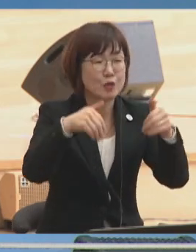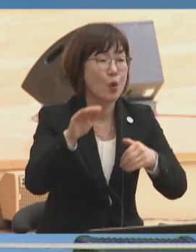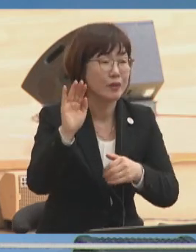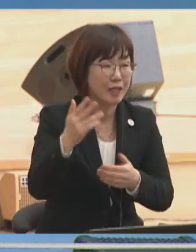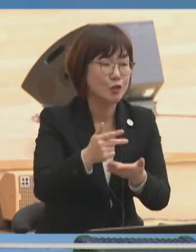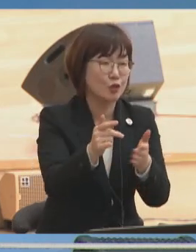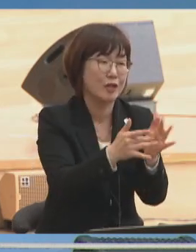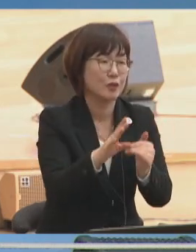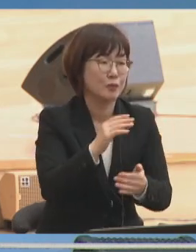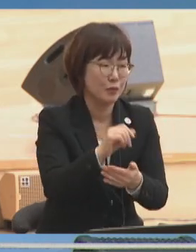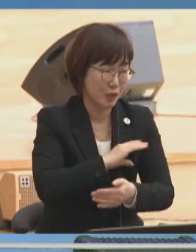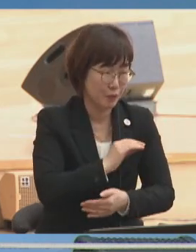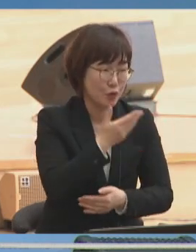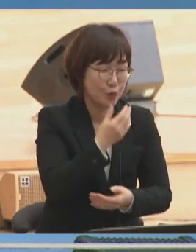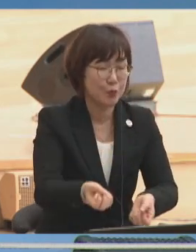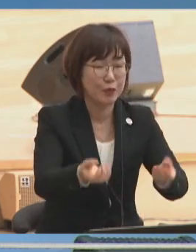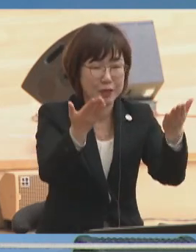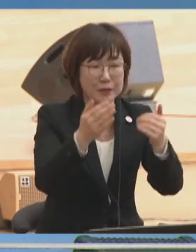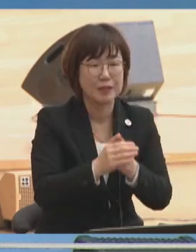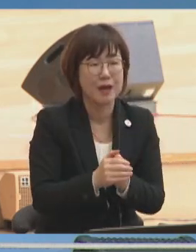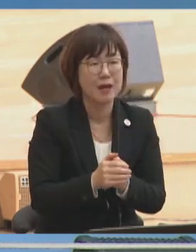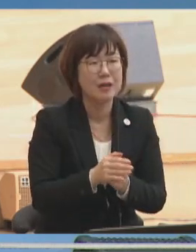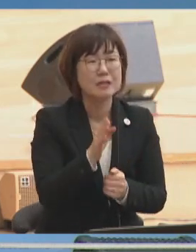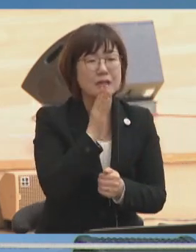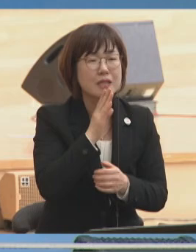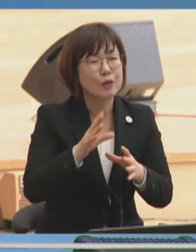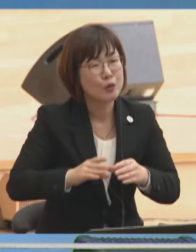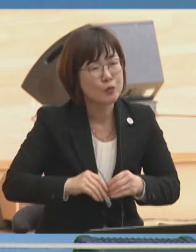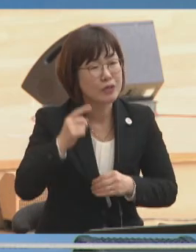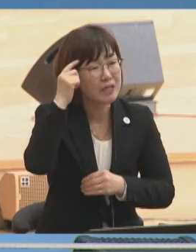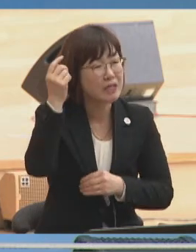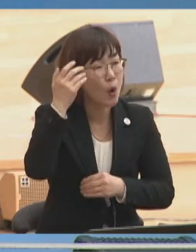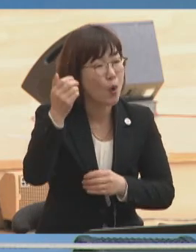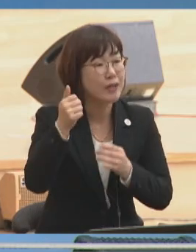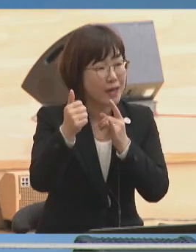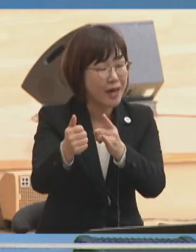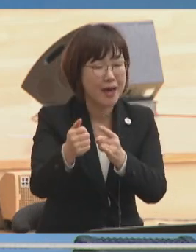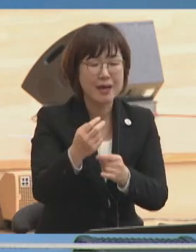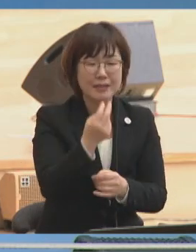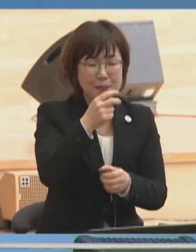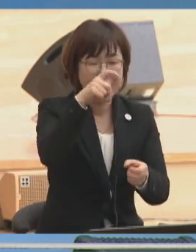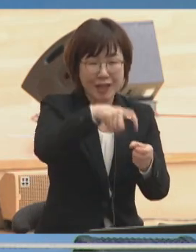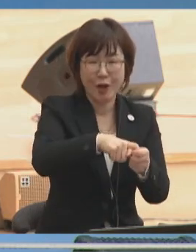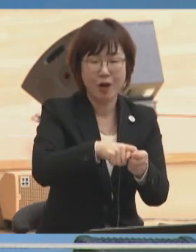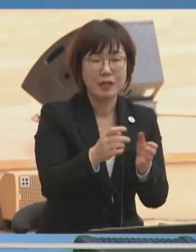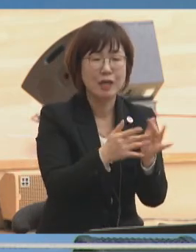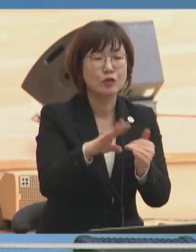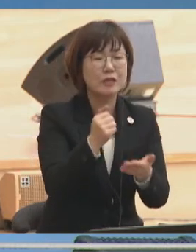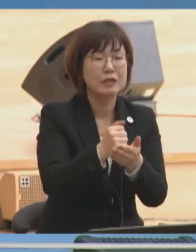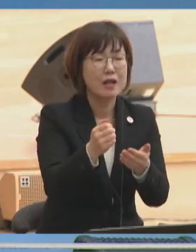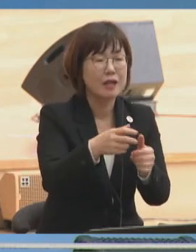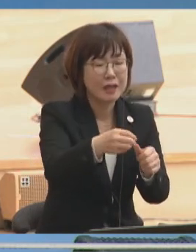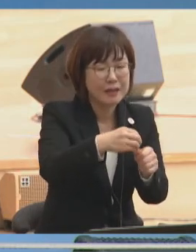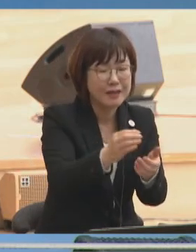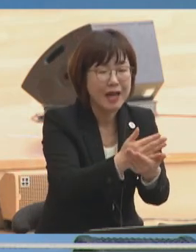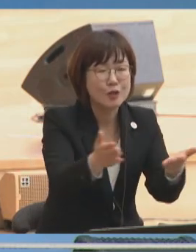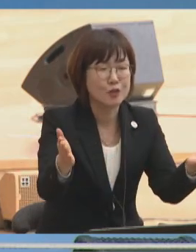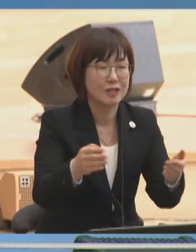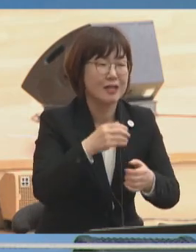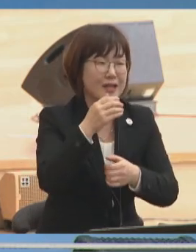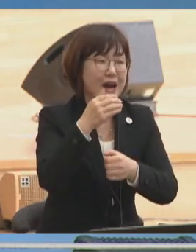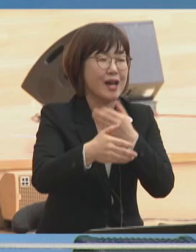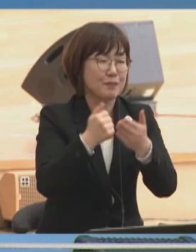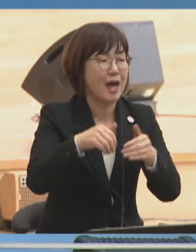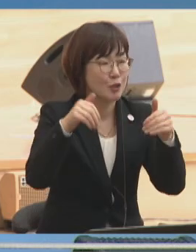이름으로 축원합니다. 정말 굶주린 영혼들에게 생명의 떡 대신 예수 그리스도를 나눠줄 수 있는 하나님의 종들 될 수